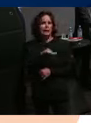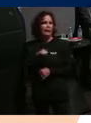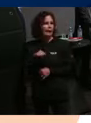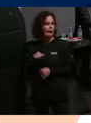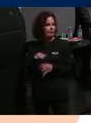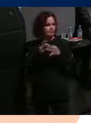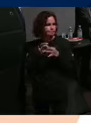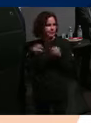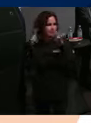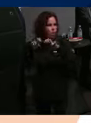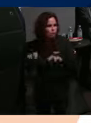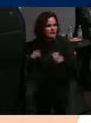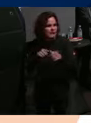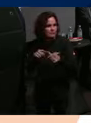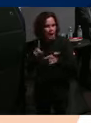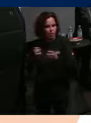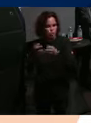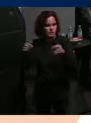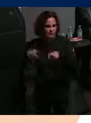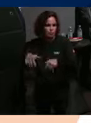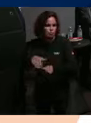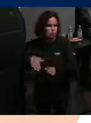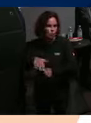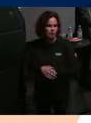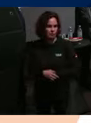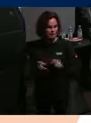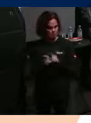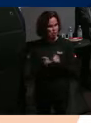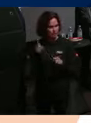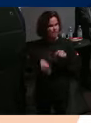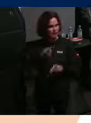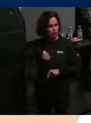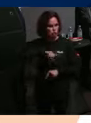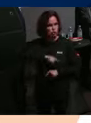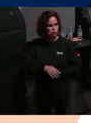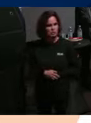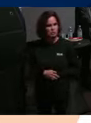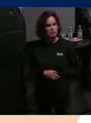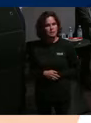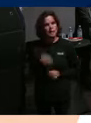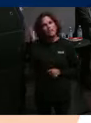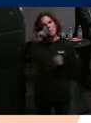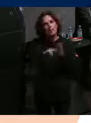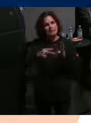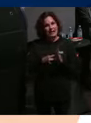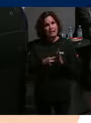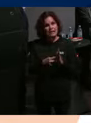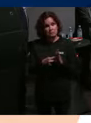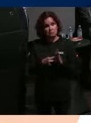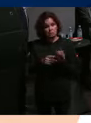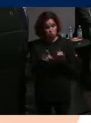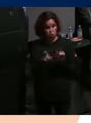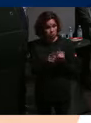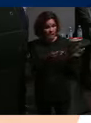og innovasjon i det området her. Det kan ikke være rett. Vi har en problemstilling som var vist